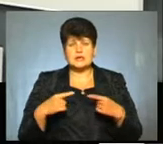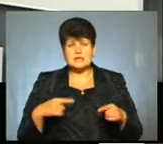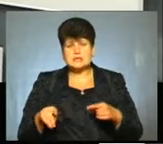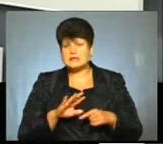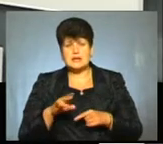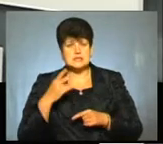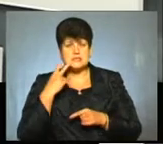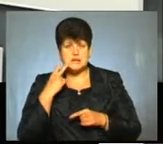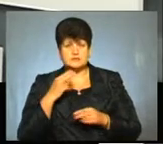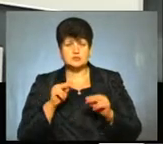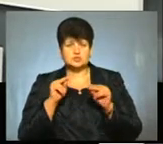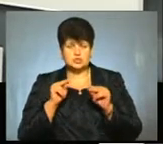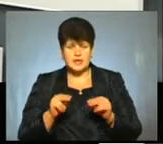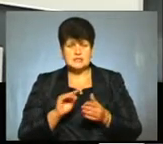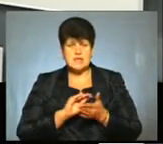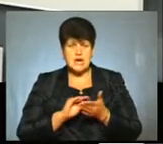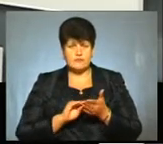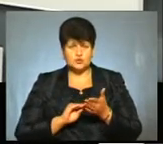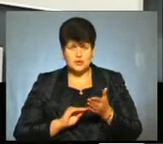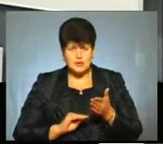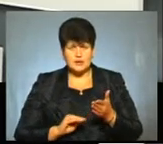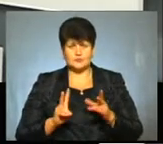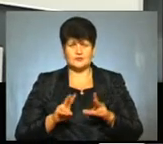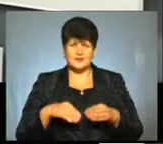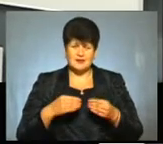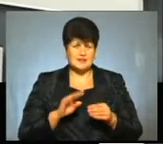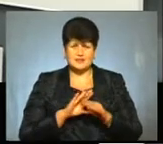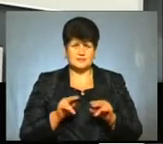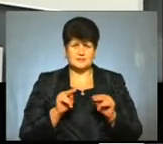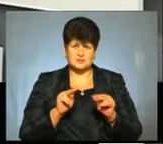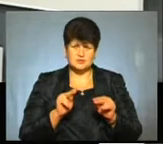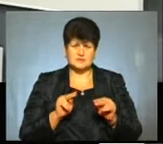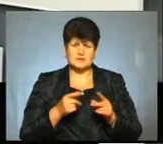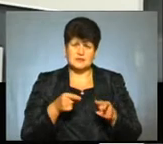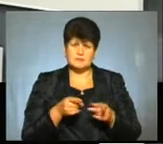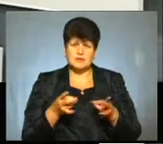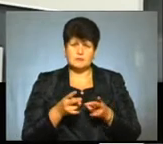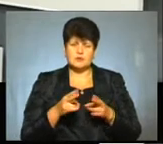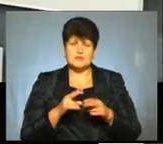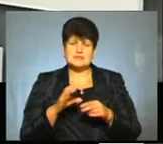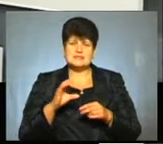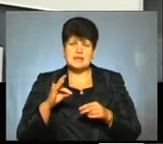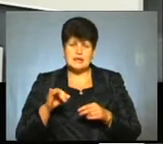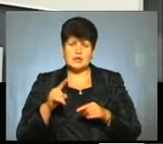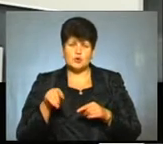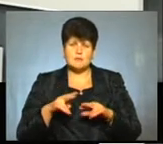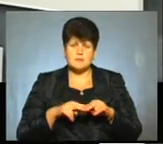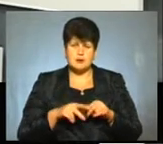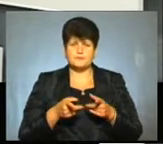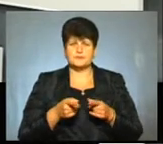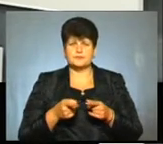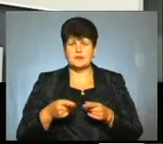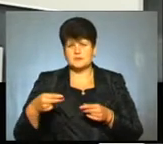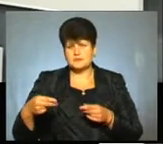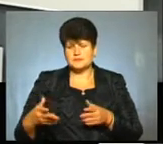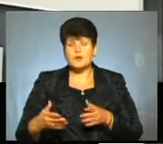можливо, не завжди доброчесні автори, які подавали дійсно несправжні дані, персональні дані, там просто серійний номер паспорта, несправжні